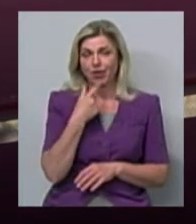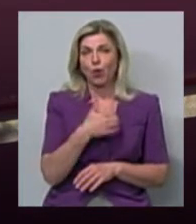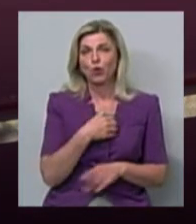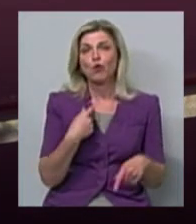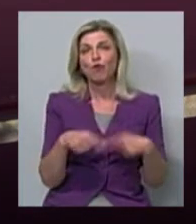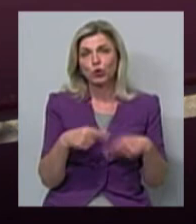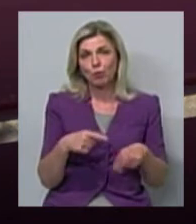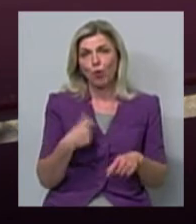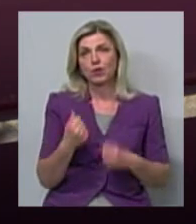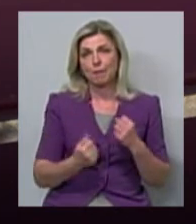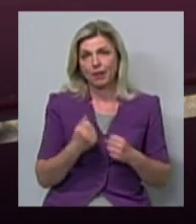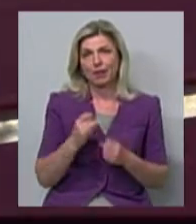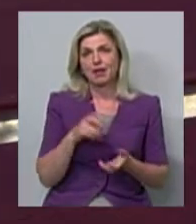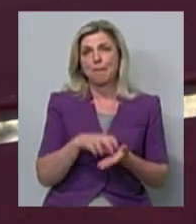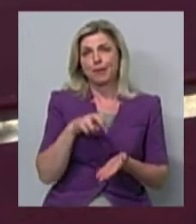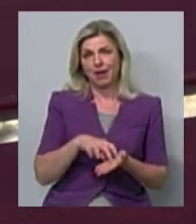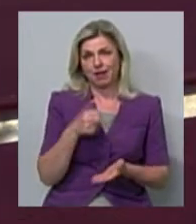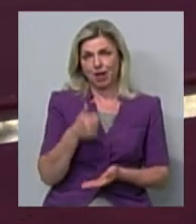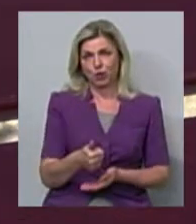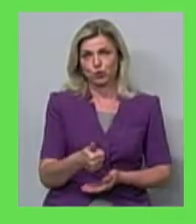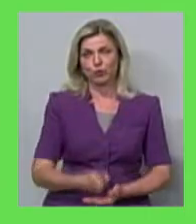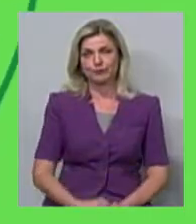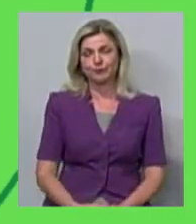бігати і проїхати хорошо.